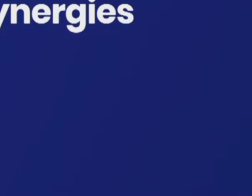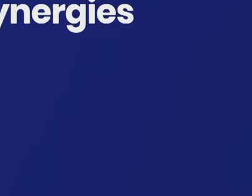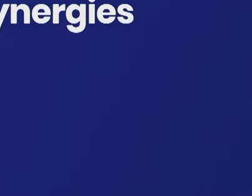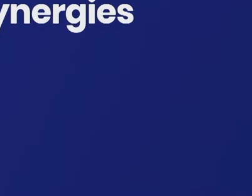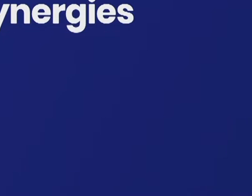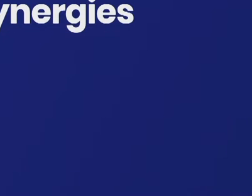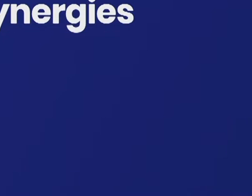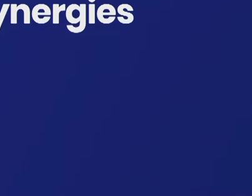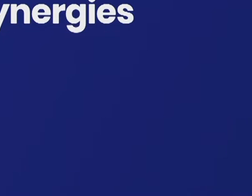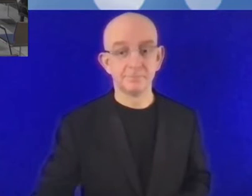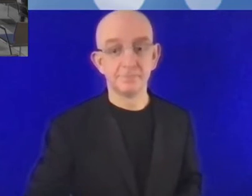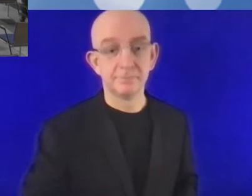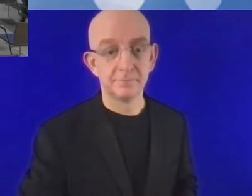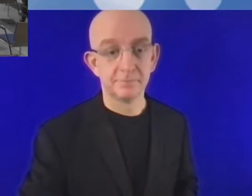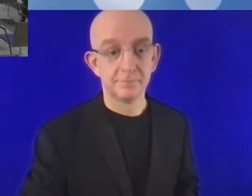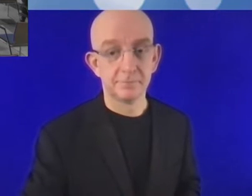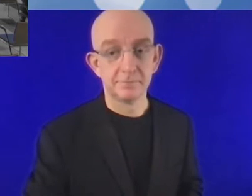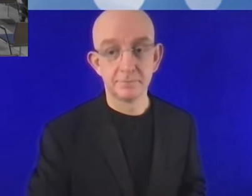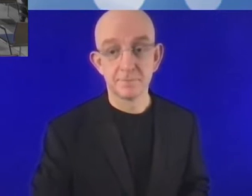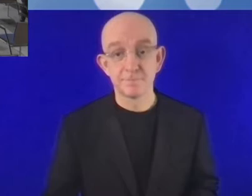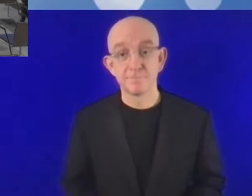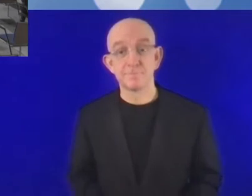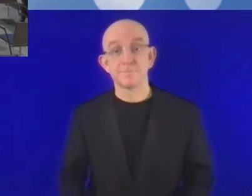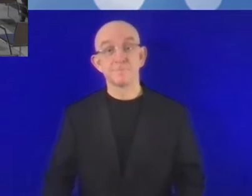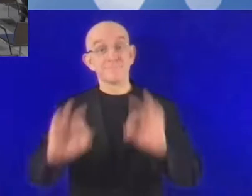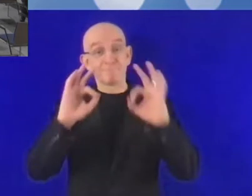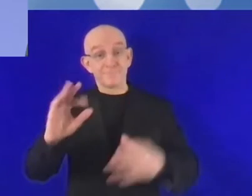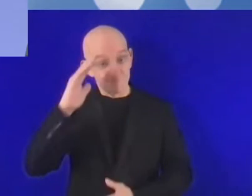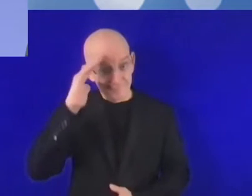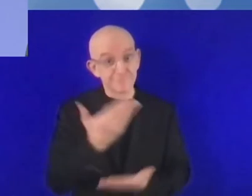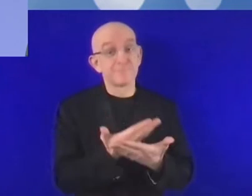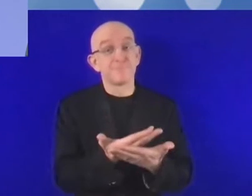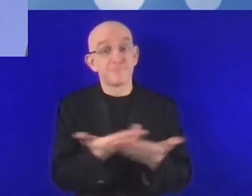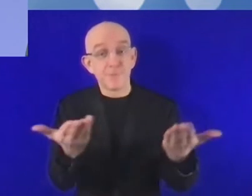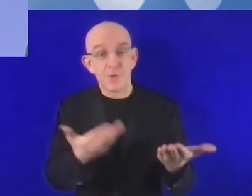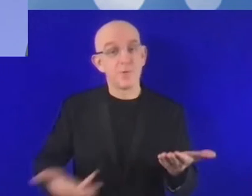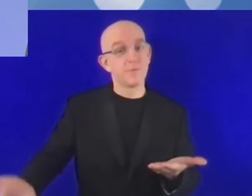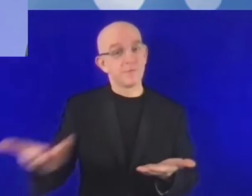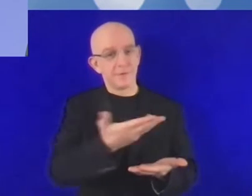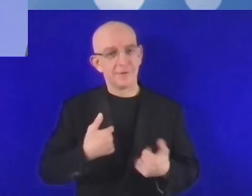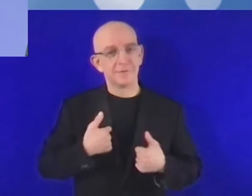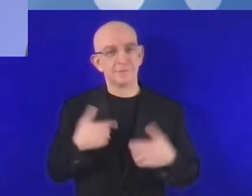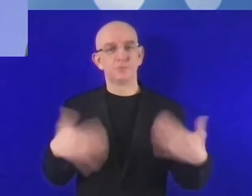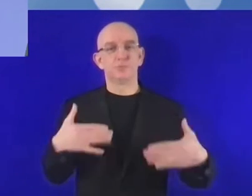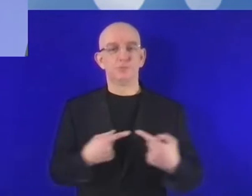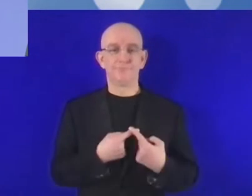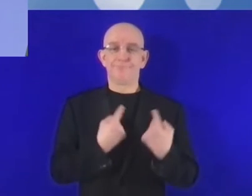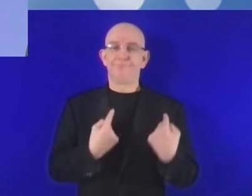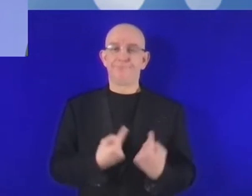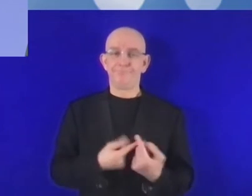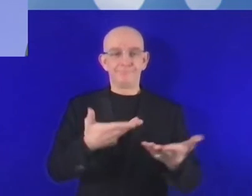быть с вами сегодня, и я рад, что мы можем остановиться